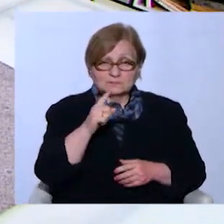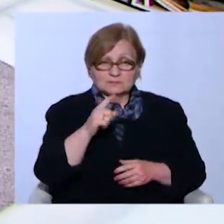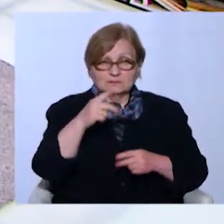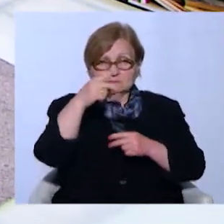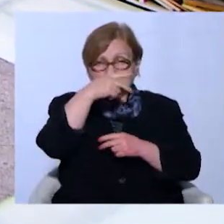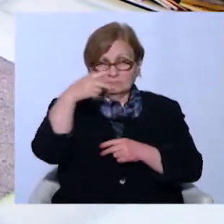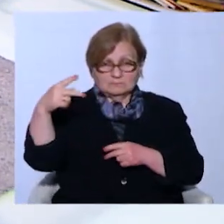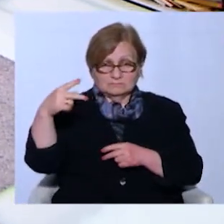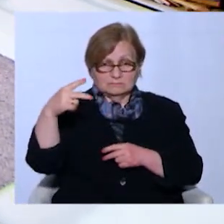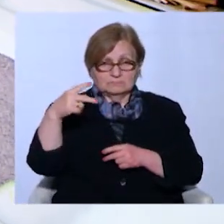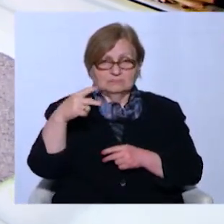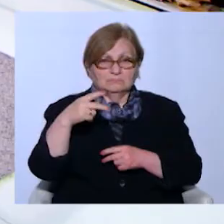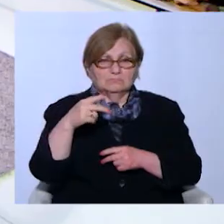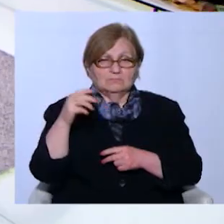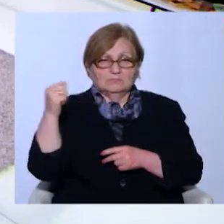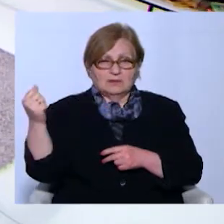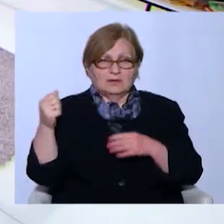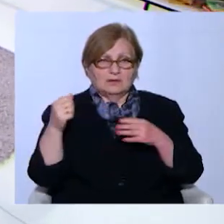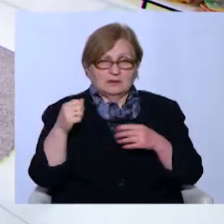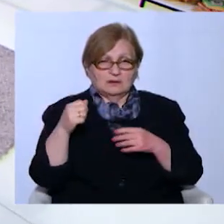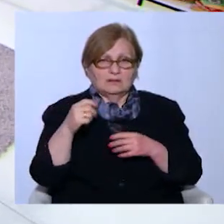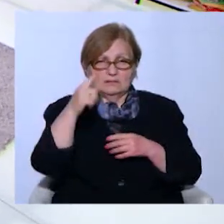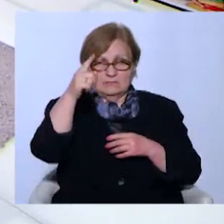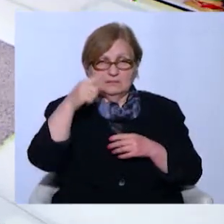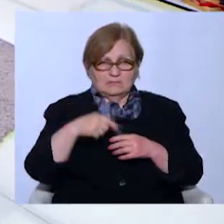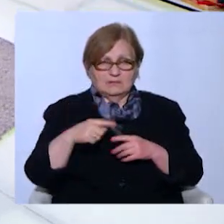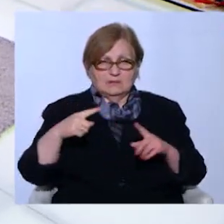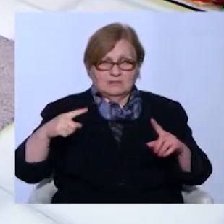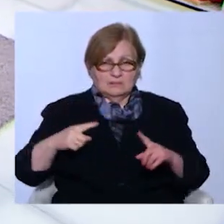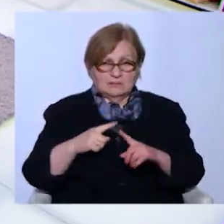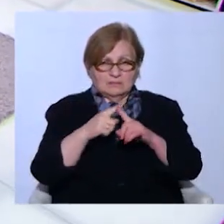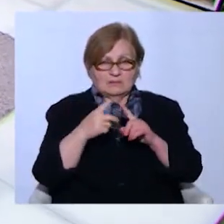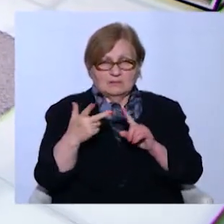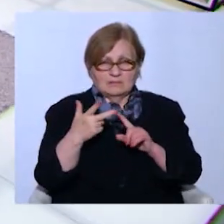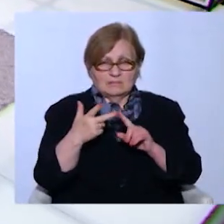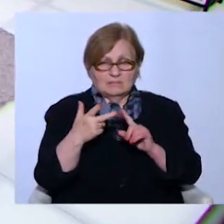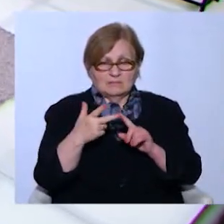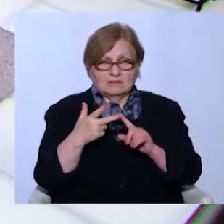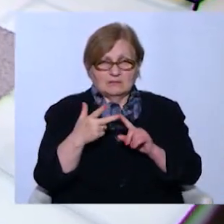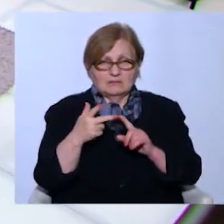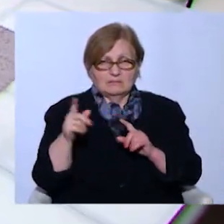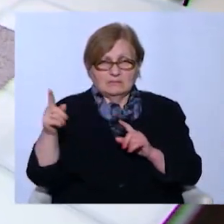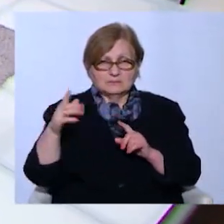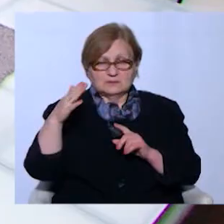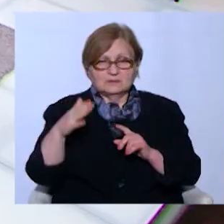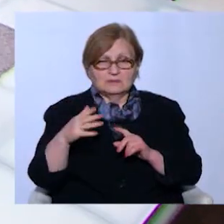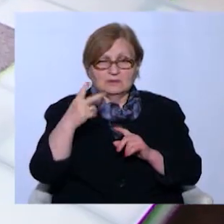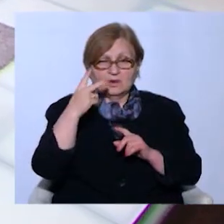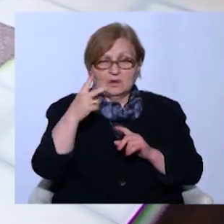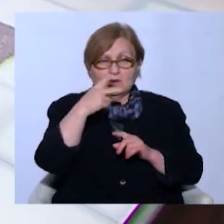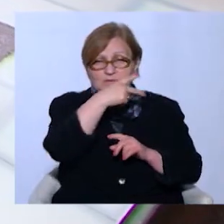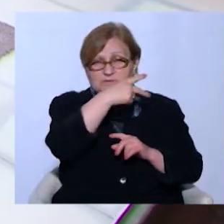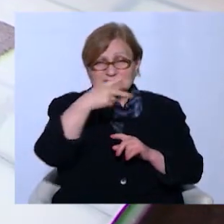პარალელური BC და AD პარალელური გადაკვეთილია AB მესამე წრფით, ჩვენ ვიცით, რომ როცა ორი პარალელური